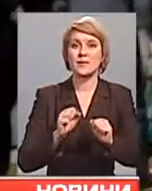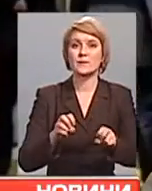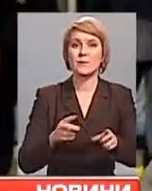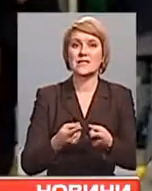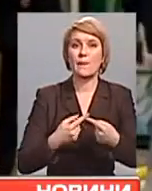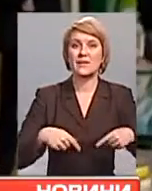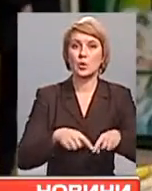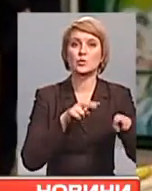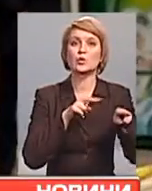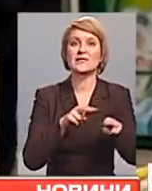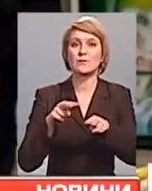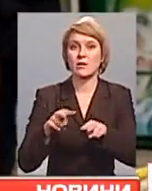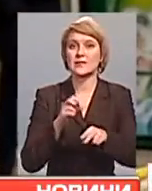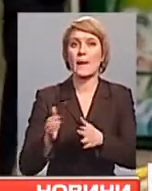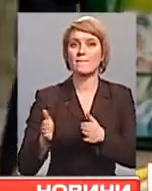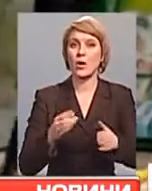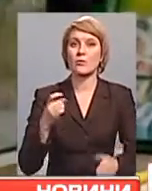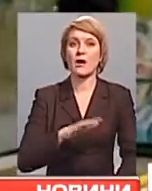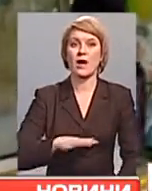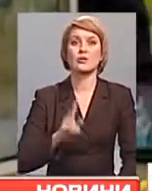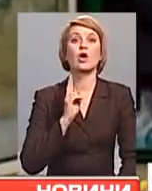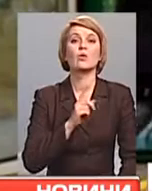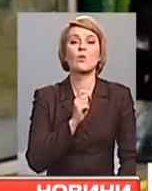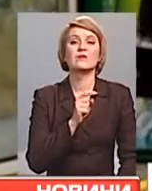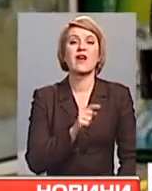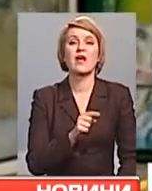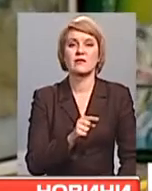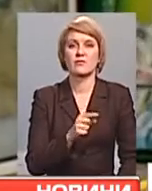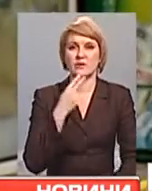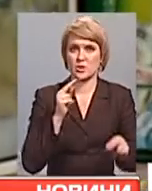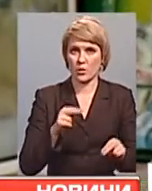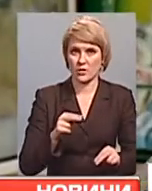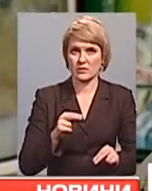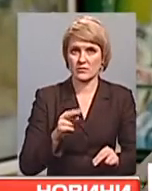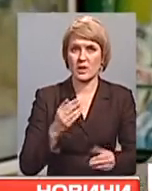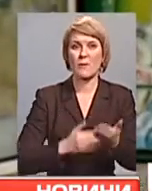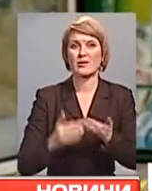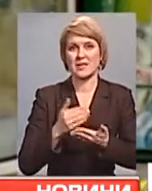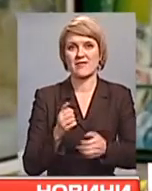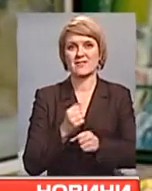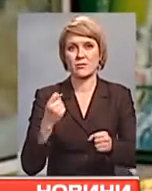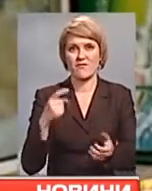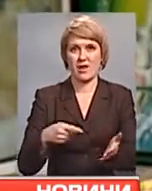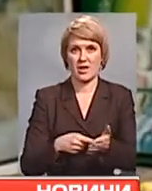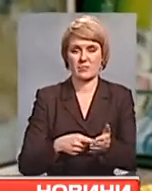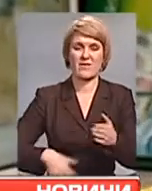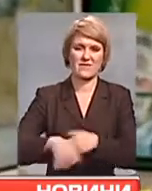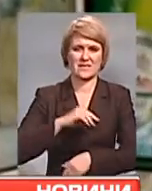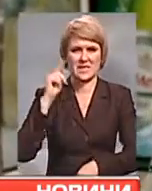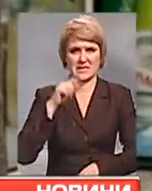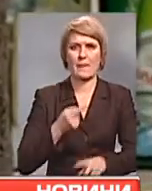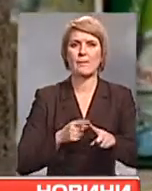цим стоїть, ну, всі ми прекрасно розуміємо. Останній взрив у місті Харків. Хто за цим стоїть? За цим стоять люди, які хочуть посіяти